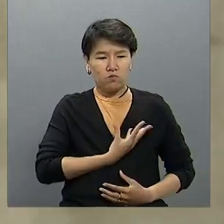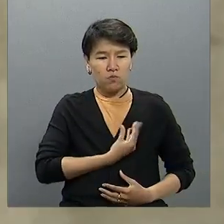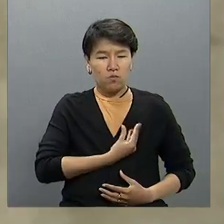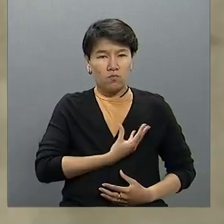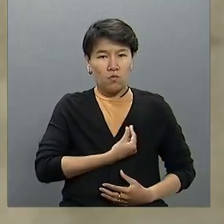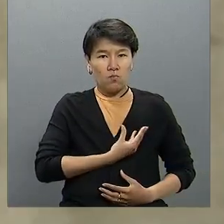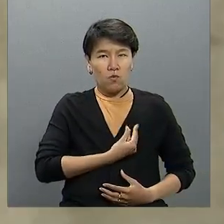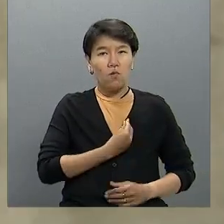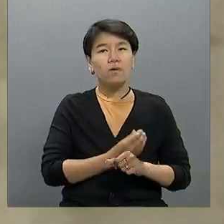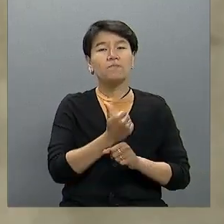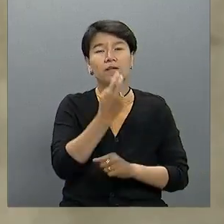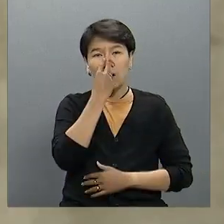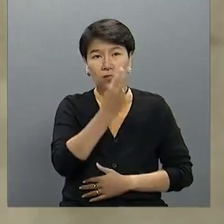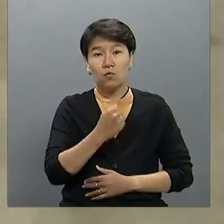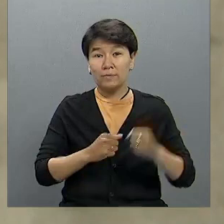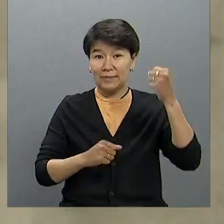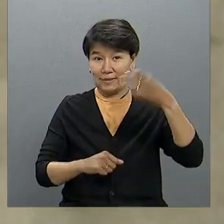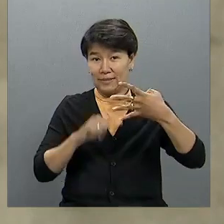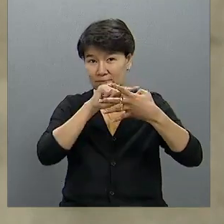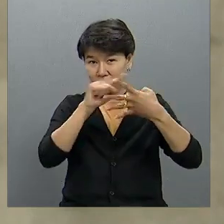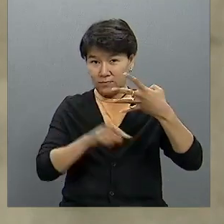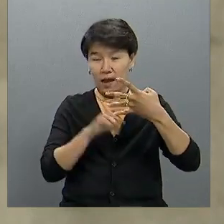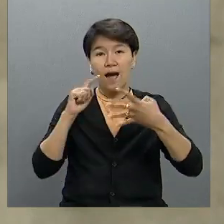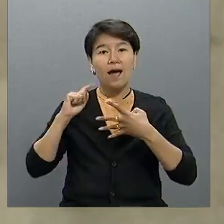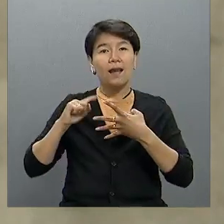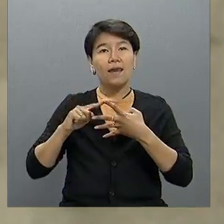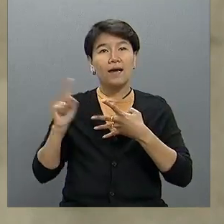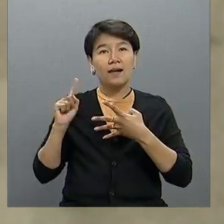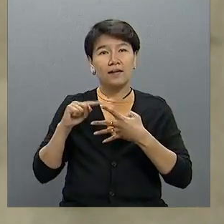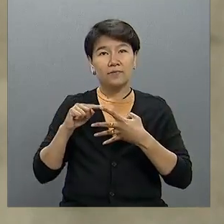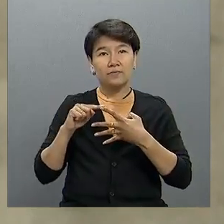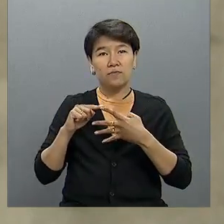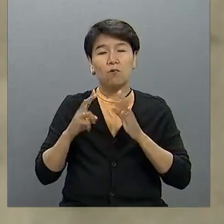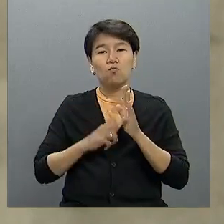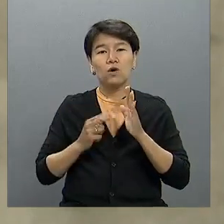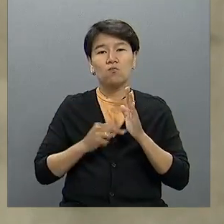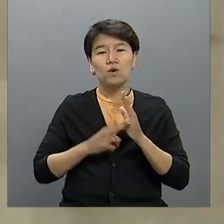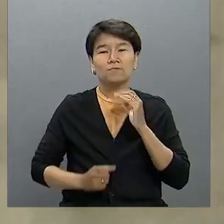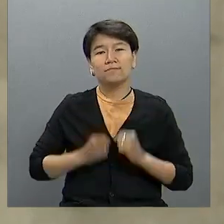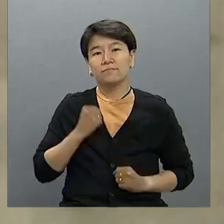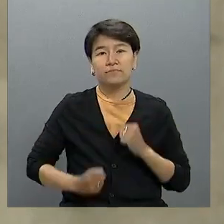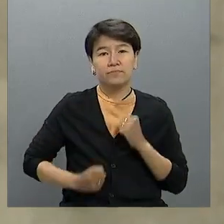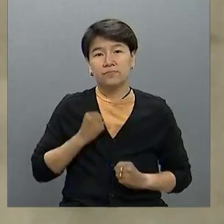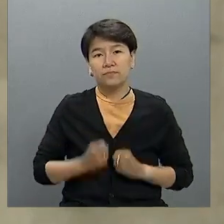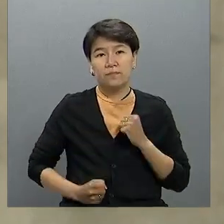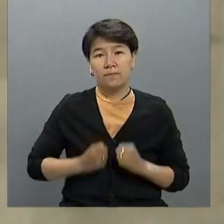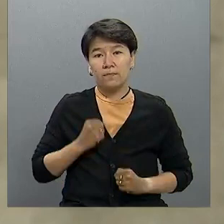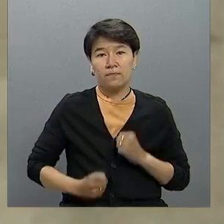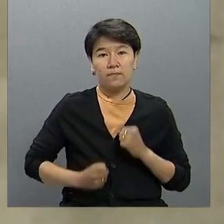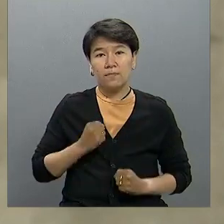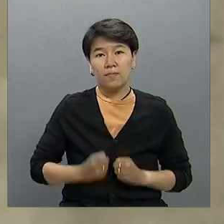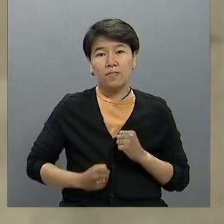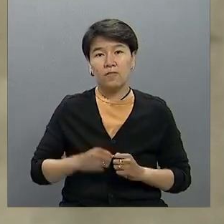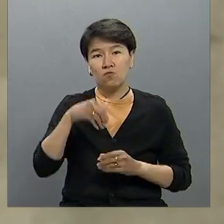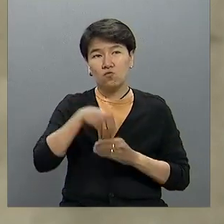ท่าวันนี้นะคะเริ่มต้นที่ท่าแรกนะคะเราจะมาวิ่งอยู่กับที่นะคะไฮนีสค่ะเป็นการวิ่งแบบให้เอ